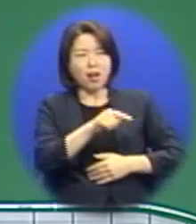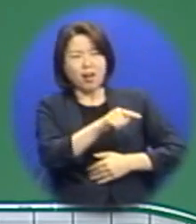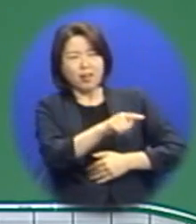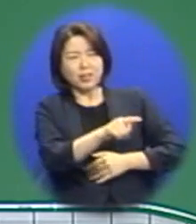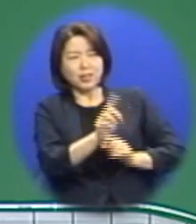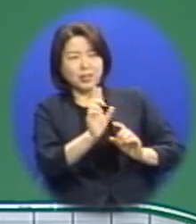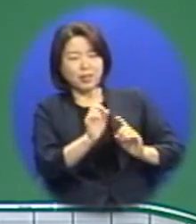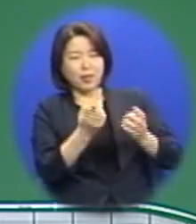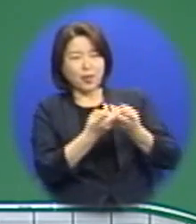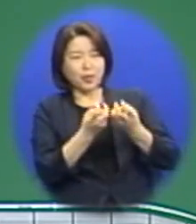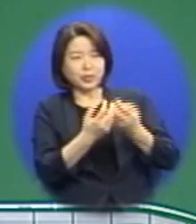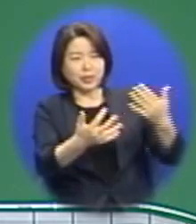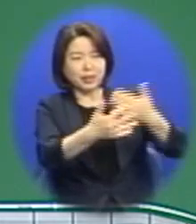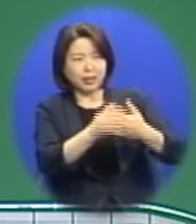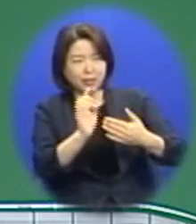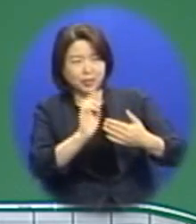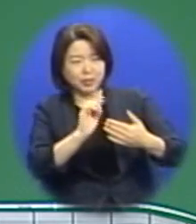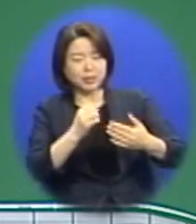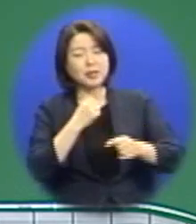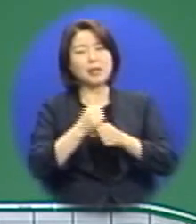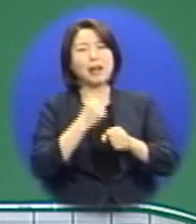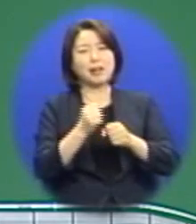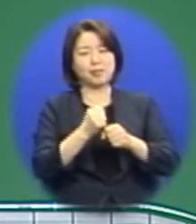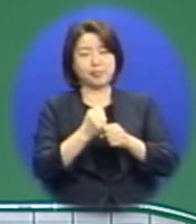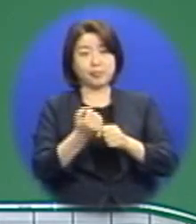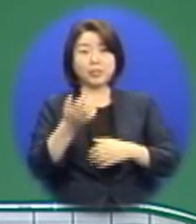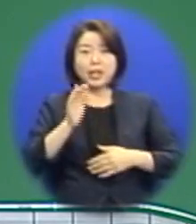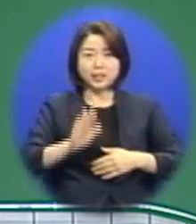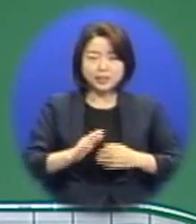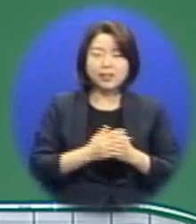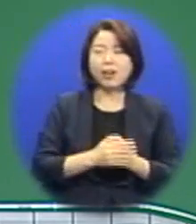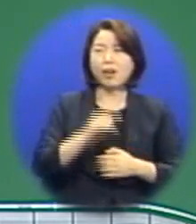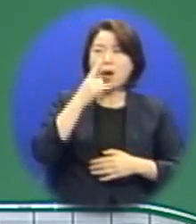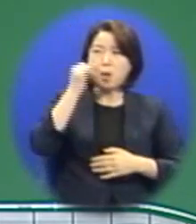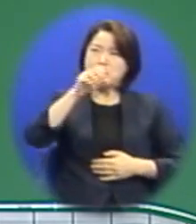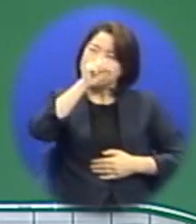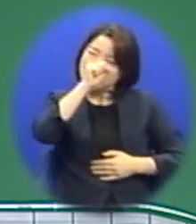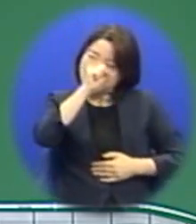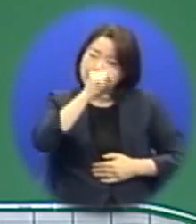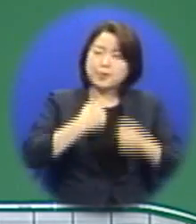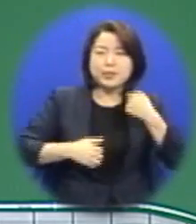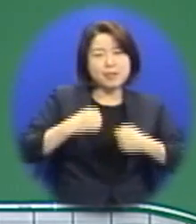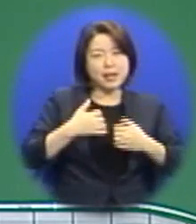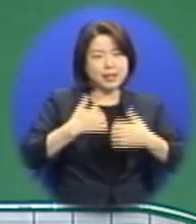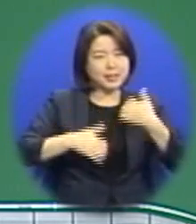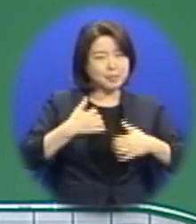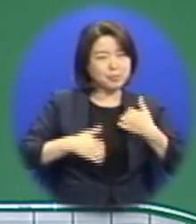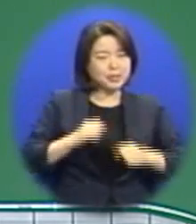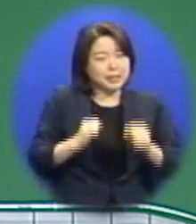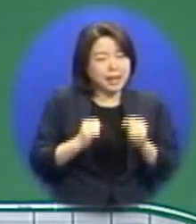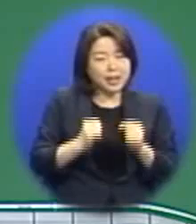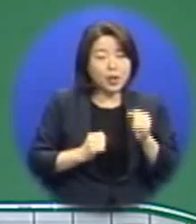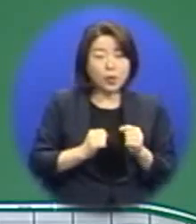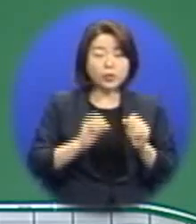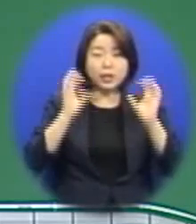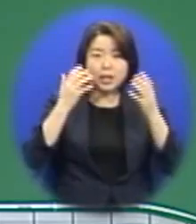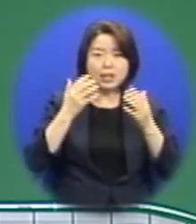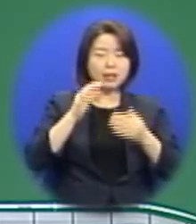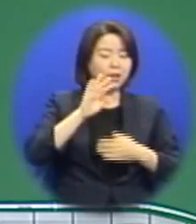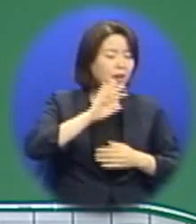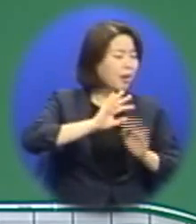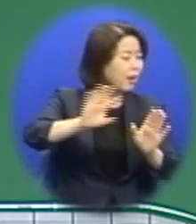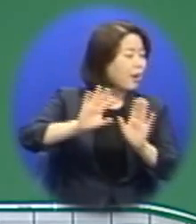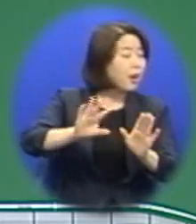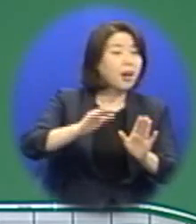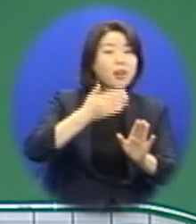어떻게 맞아줘야 될지 난감하더랍니다. 그런데 그렇게 엄마가 좋다고 달려오는 아이를 어떻게 외면할 수 있겠느냐